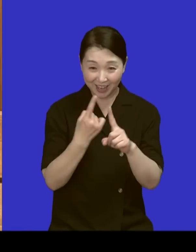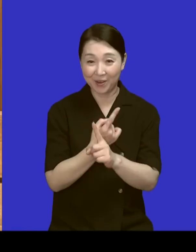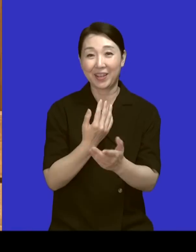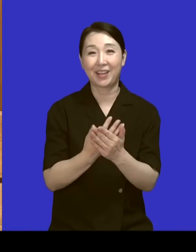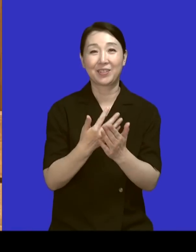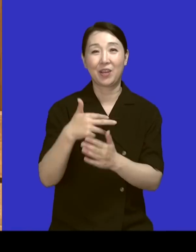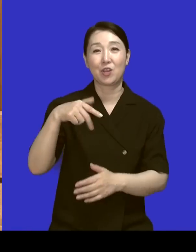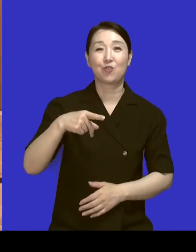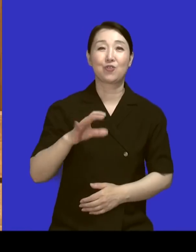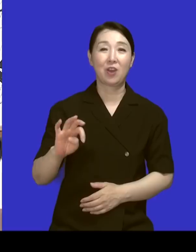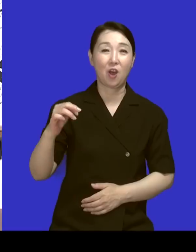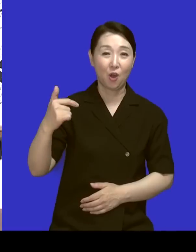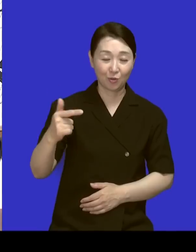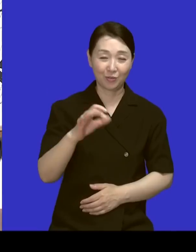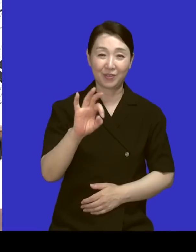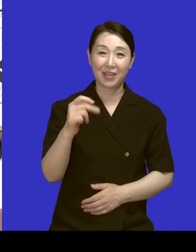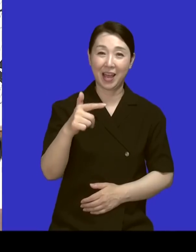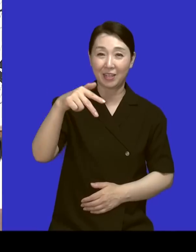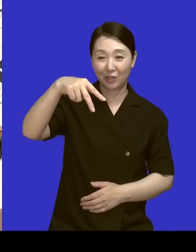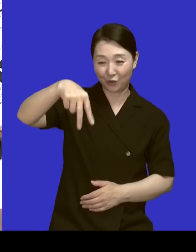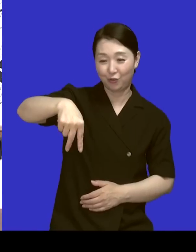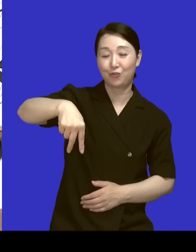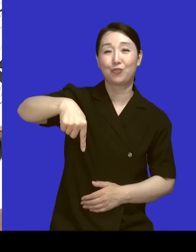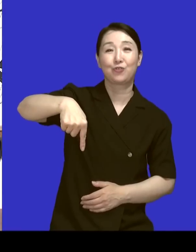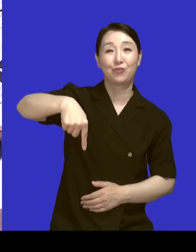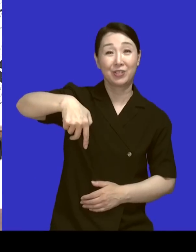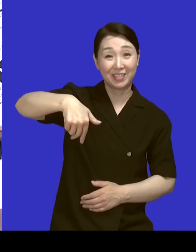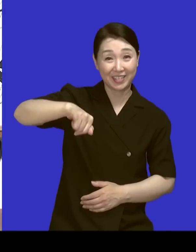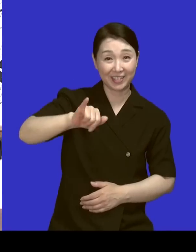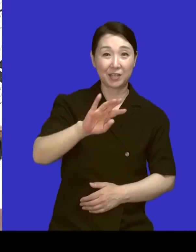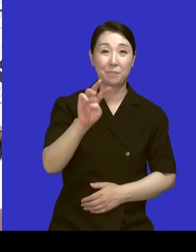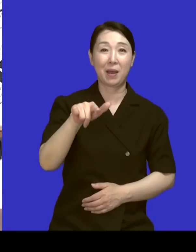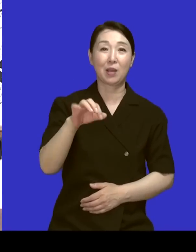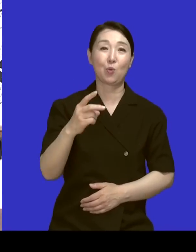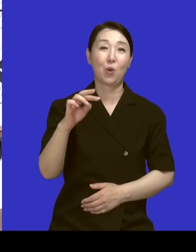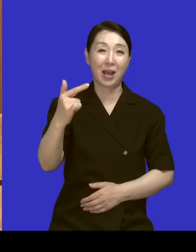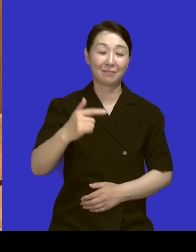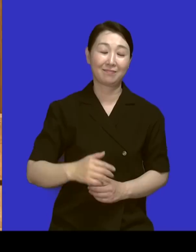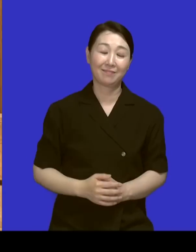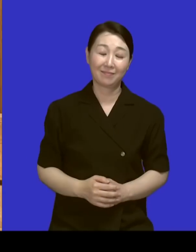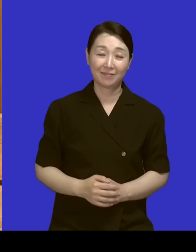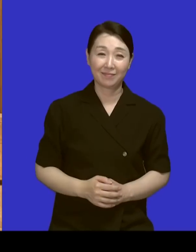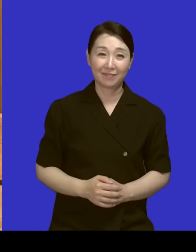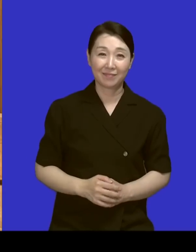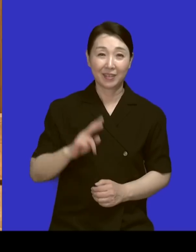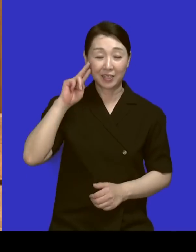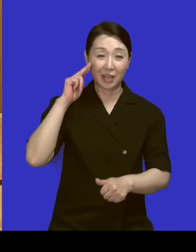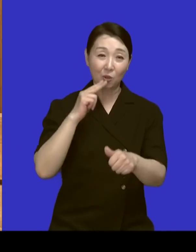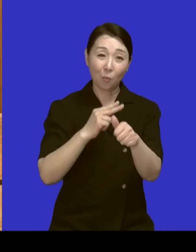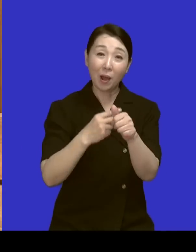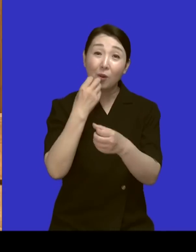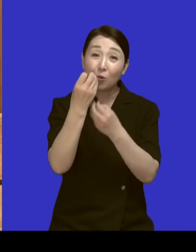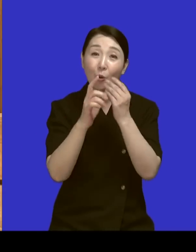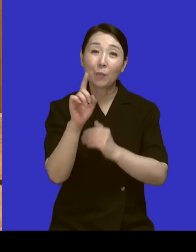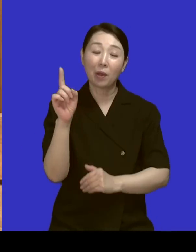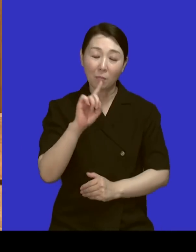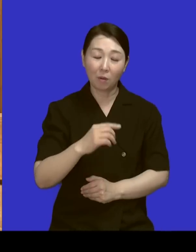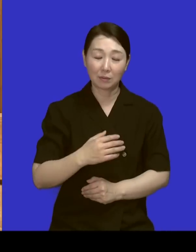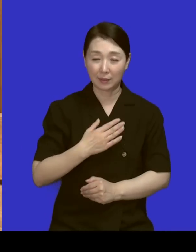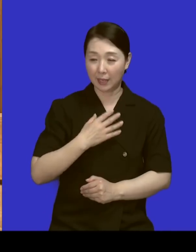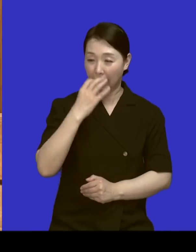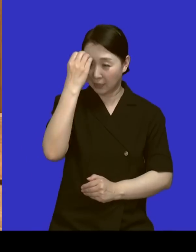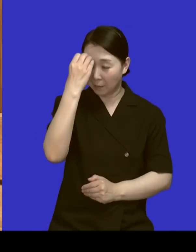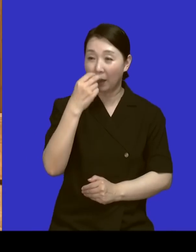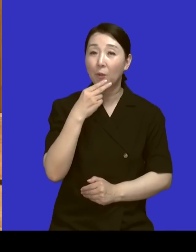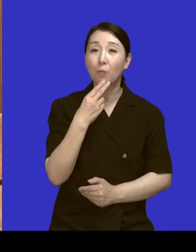안녕하세요. 새롭게 하소서 주영훈입니다. 안녕하세요. 안수지입니다. 안녕하세요. 박예원입니다. 사도 바울은 고린도 후서를 통해 내가 자만하지 않기